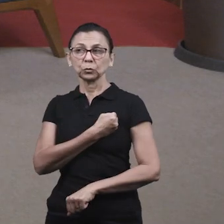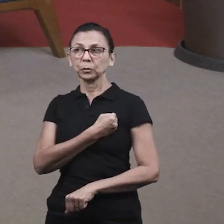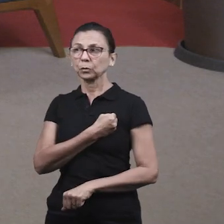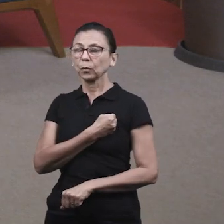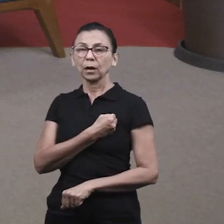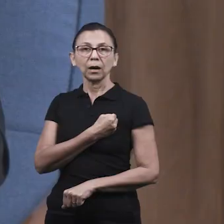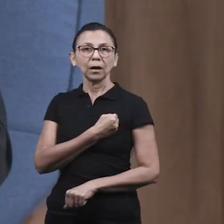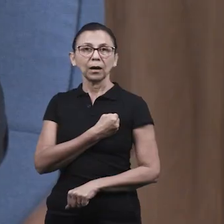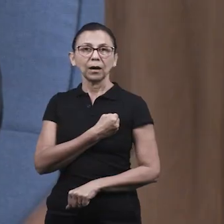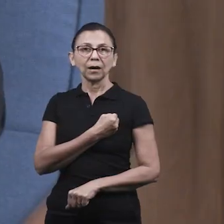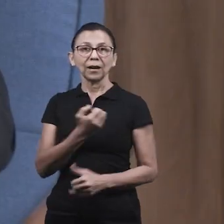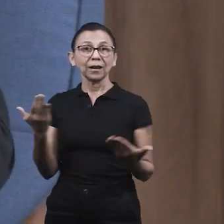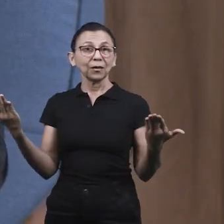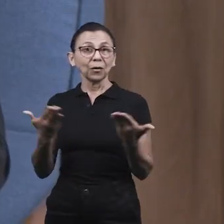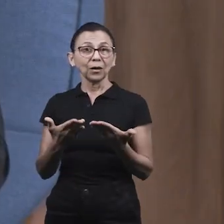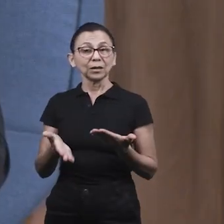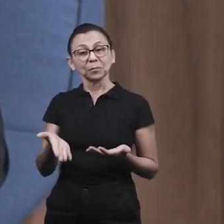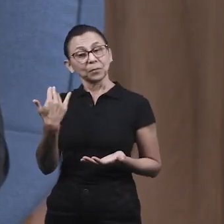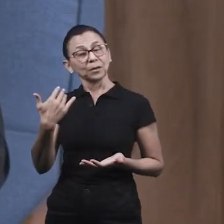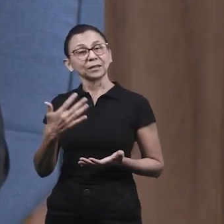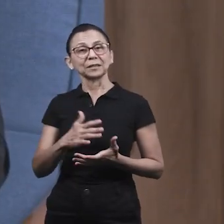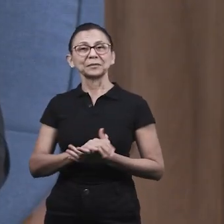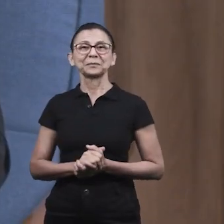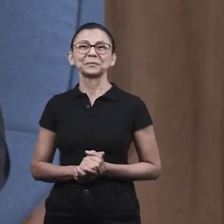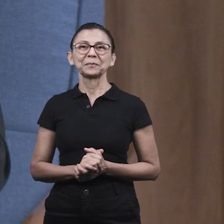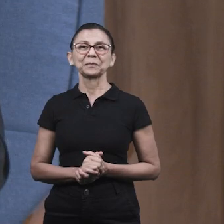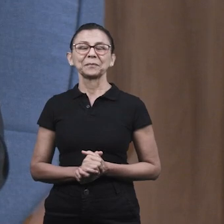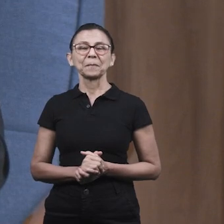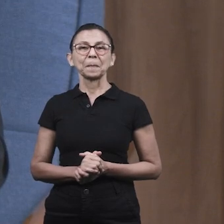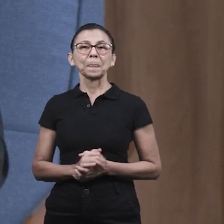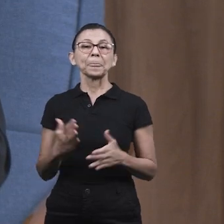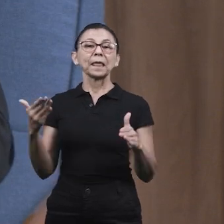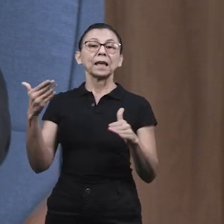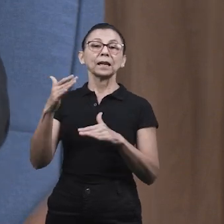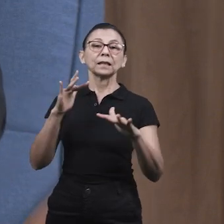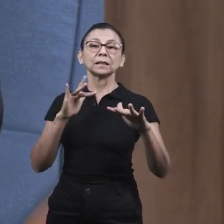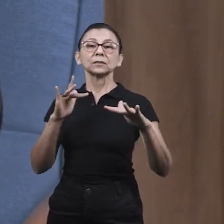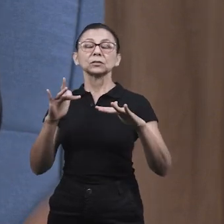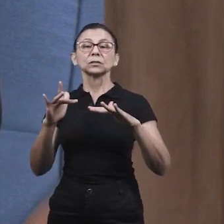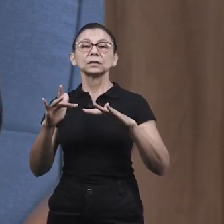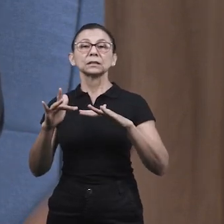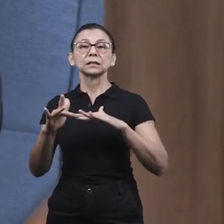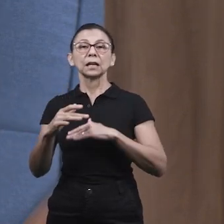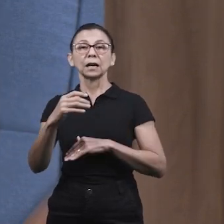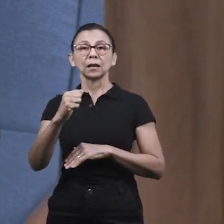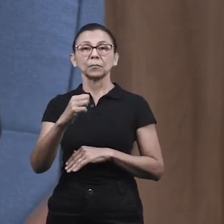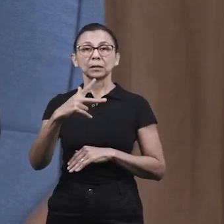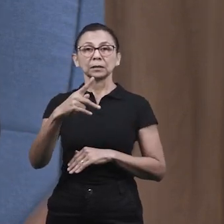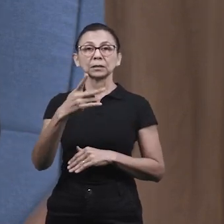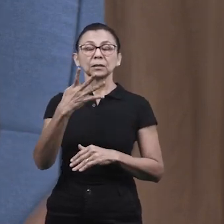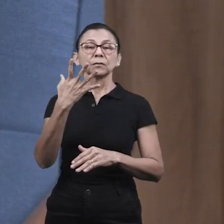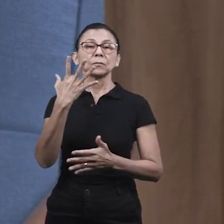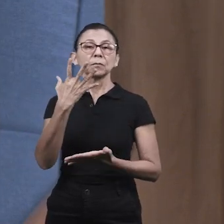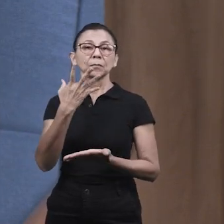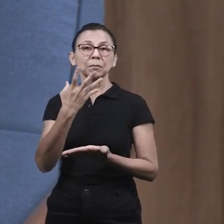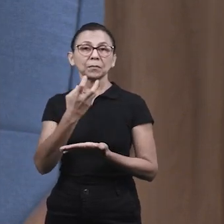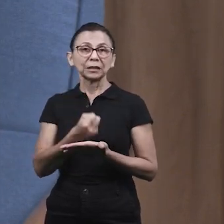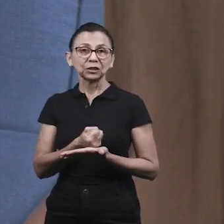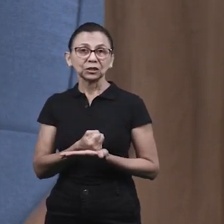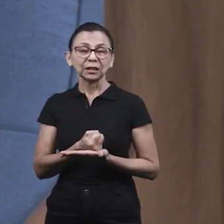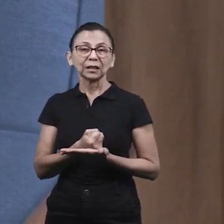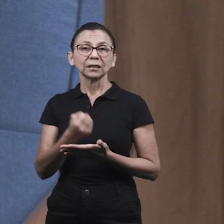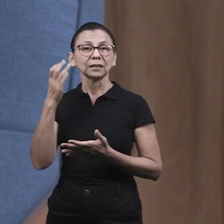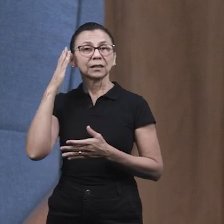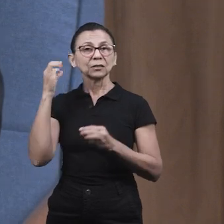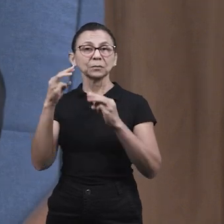vous souhaitez. Je vous invite à accéder à nos réseaux sociaux et télécharger les applications de l'Église chrétienne Maranatha et de la